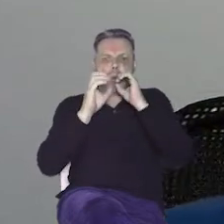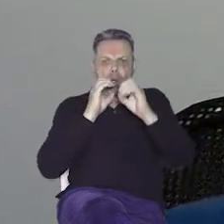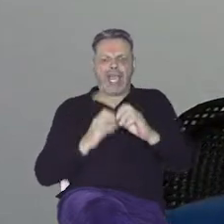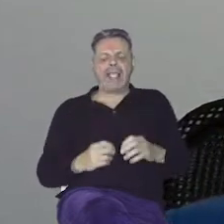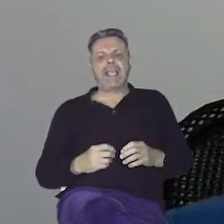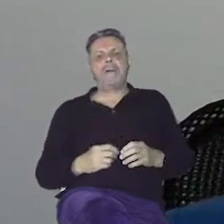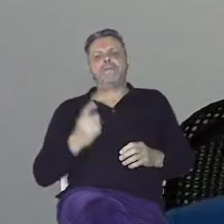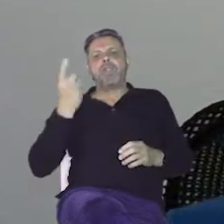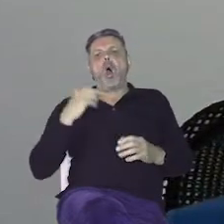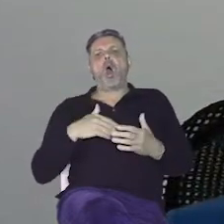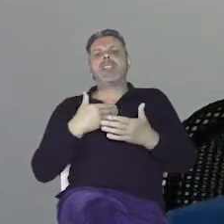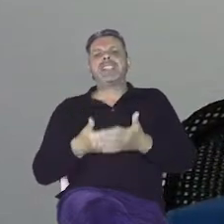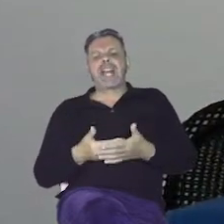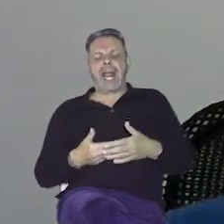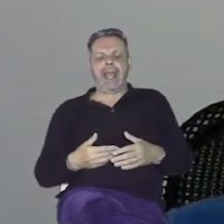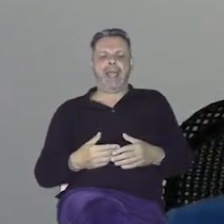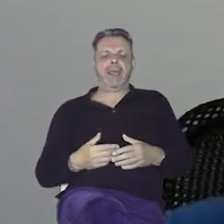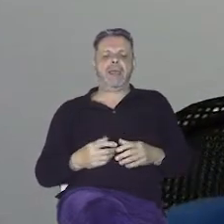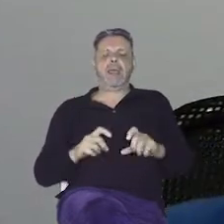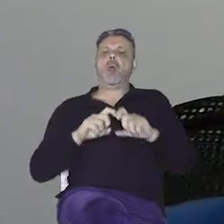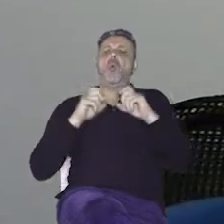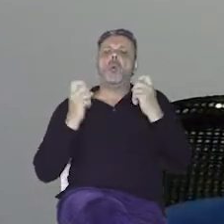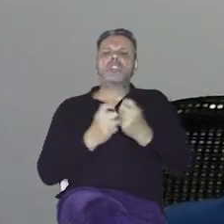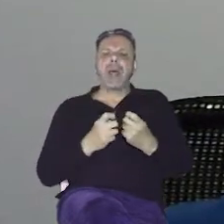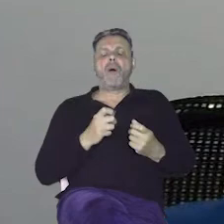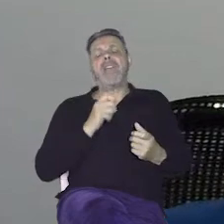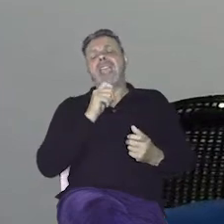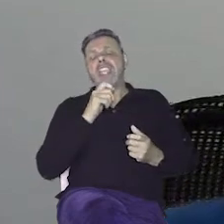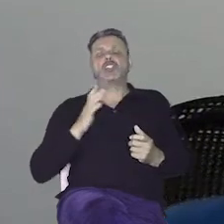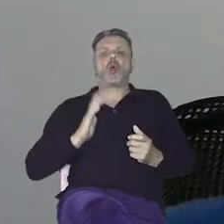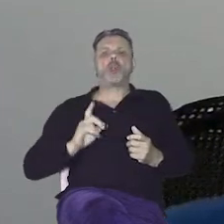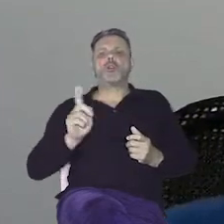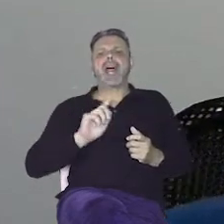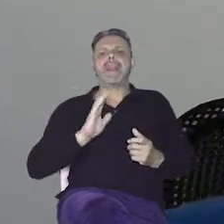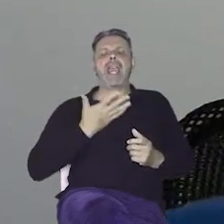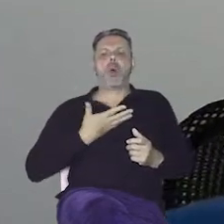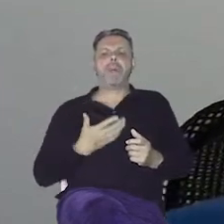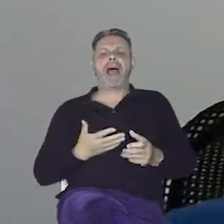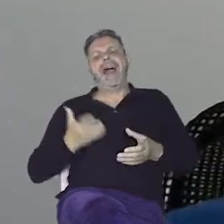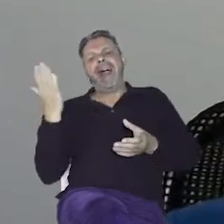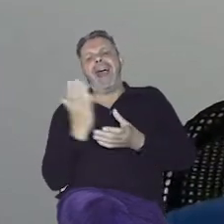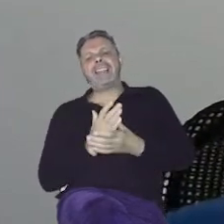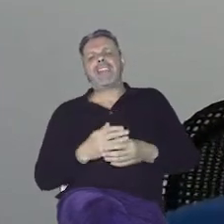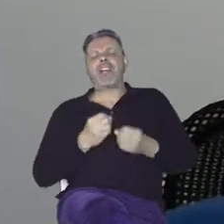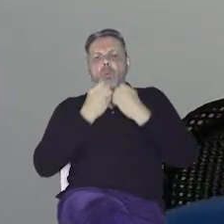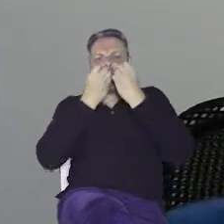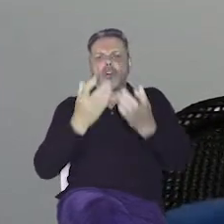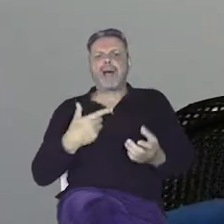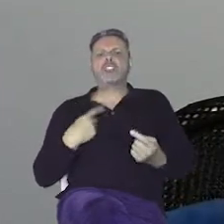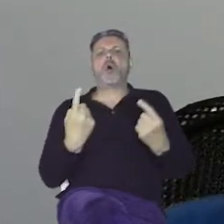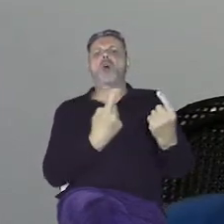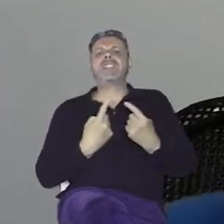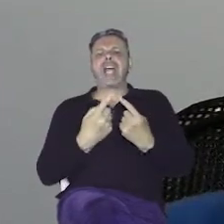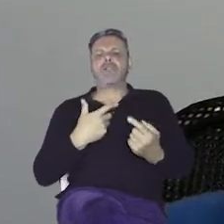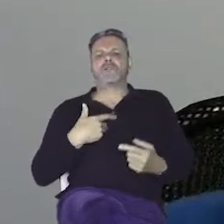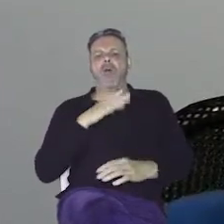od strane same ustanove i što gospođa nije dobila adekvatnu informaciju o stanju svoje